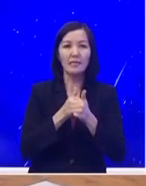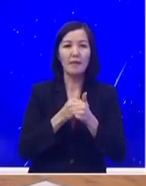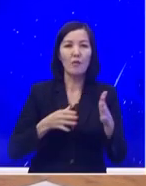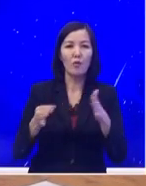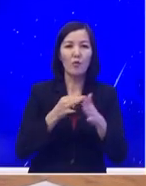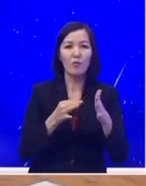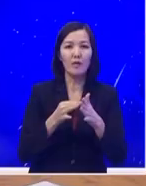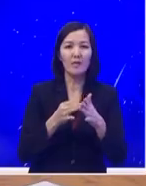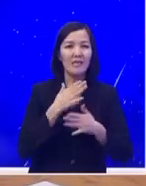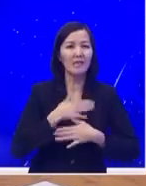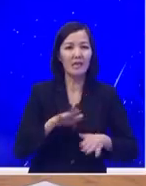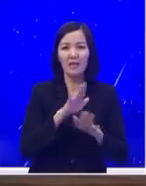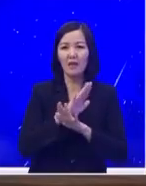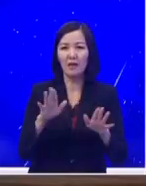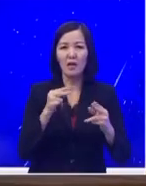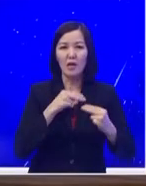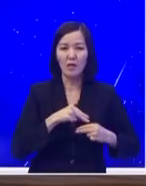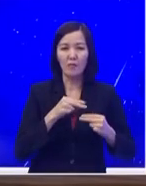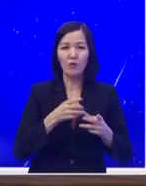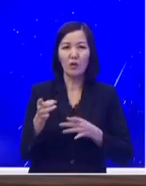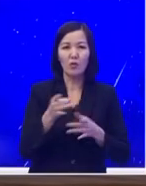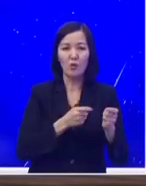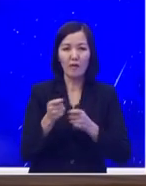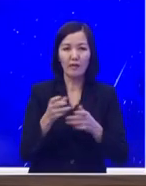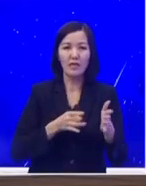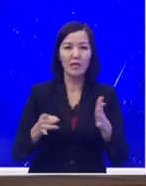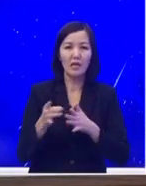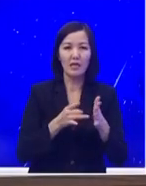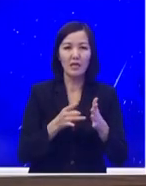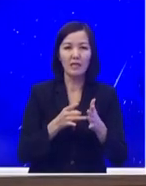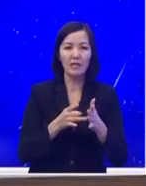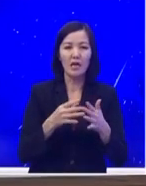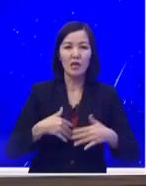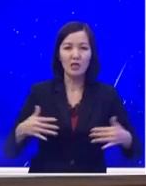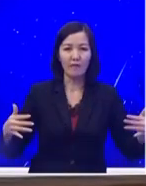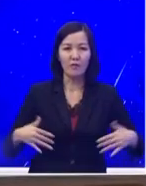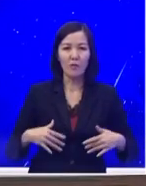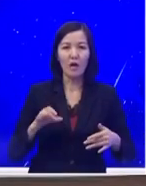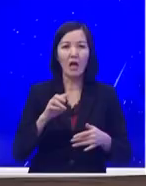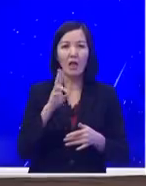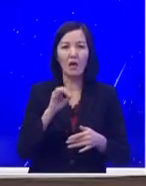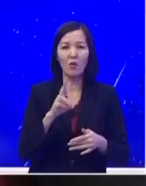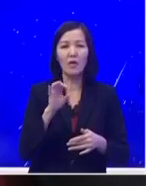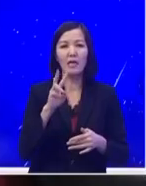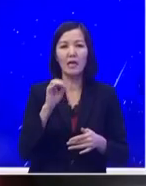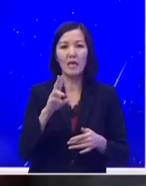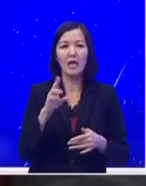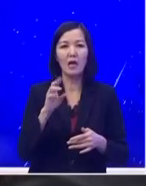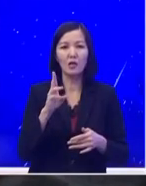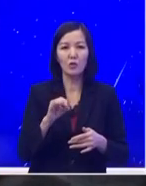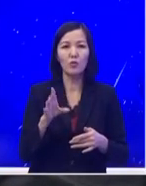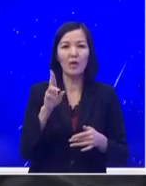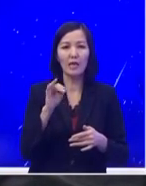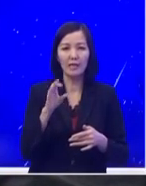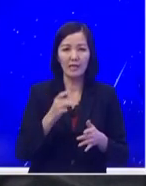выразил крайнее недовольство работой руководителей районов. Так, худшие показатели в животноводстве у Алакольского, Кегенского, Аксузского, Карасайского